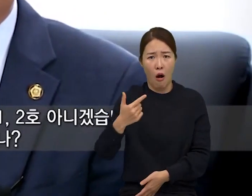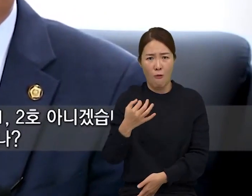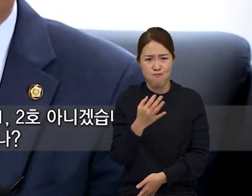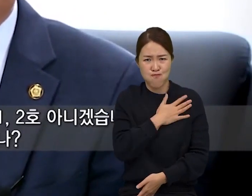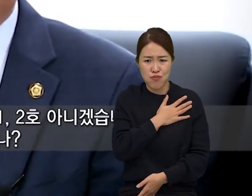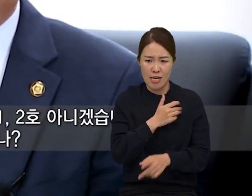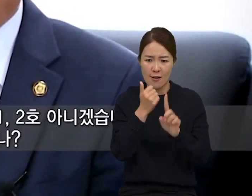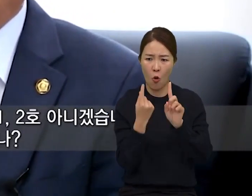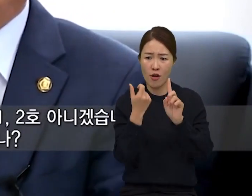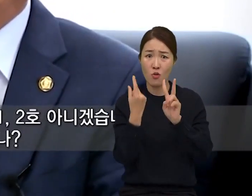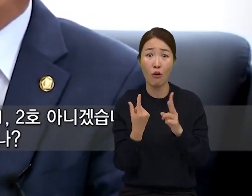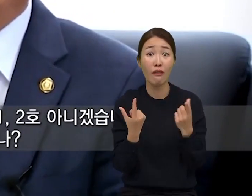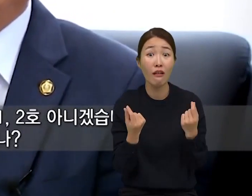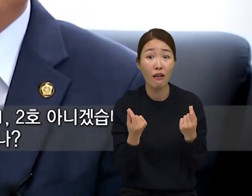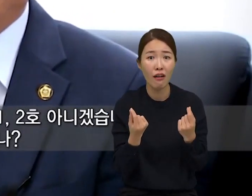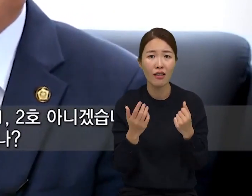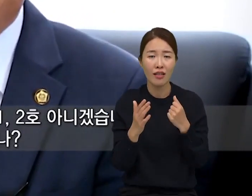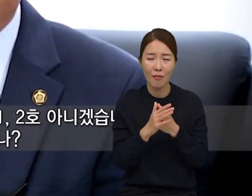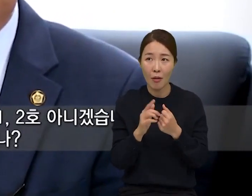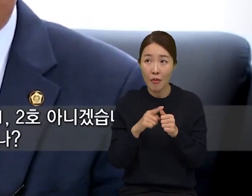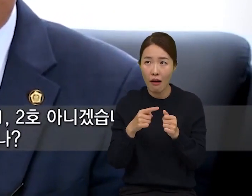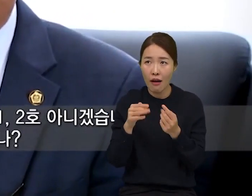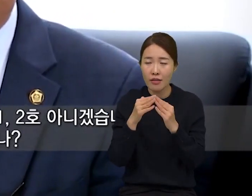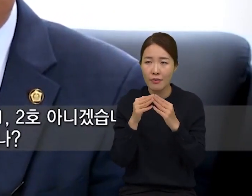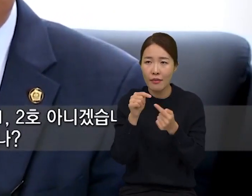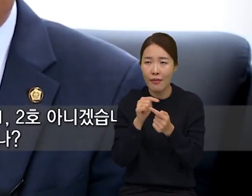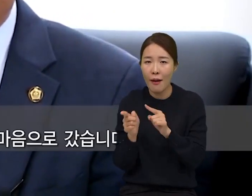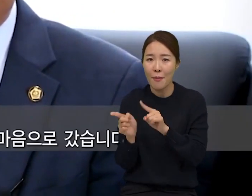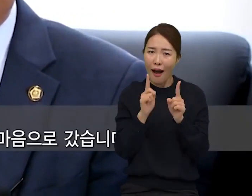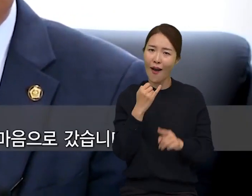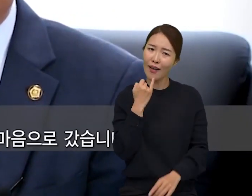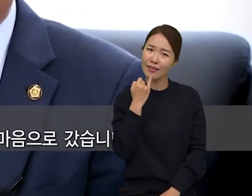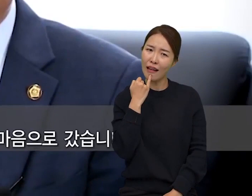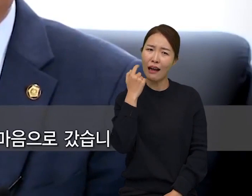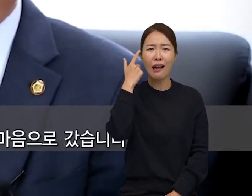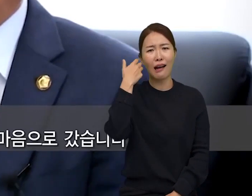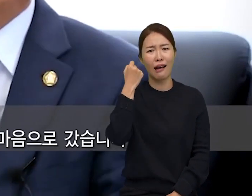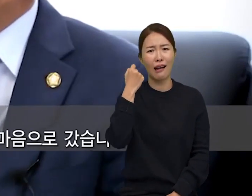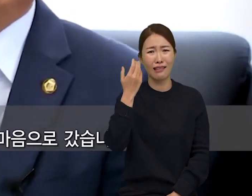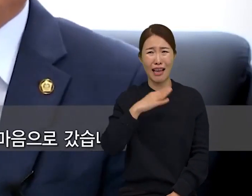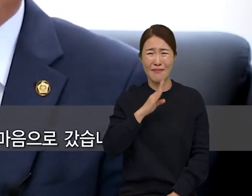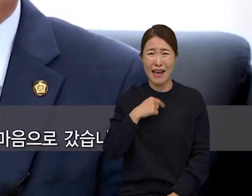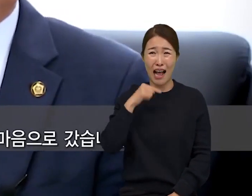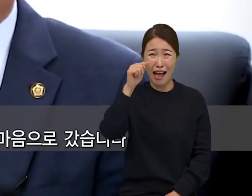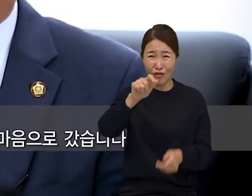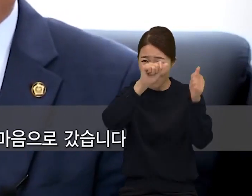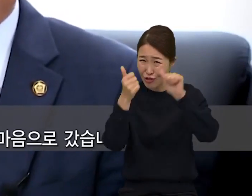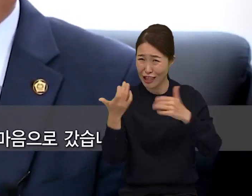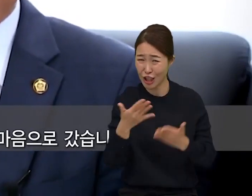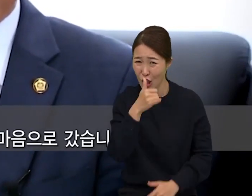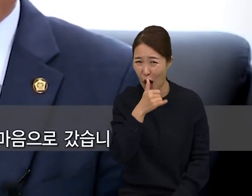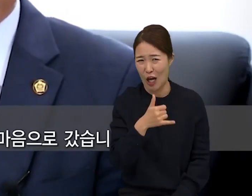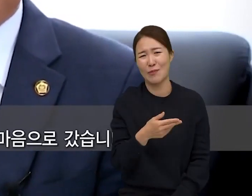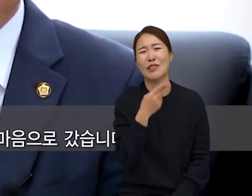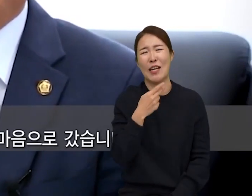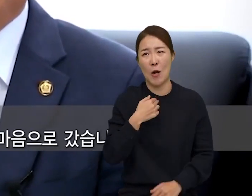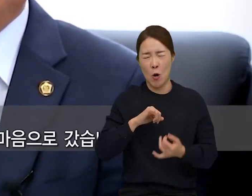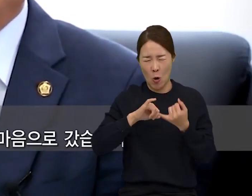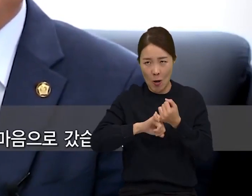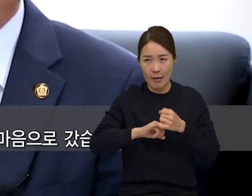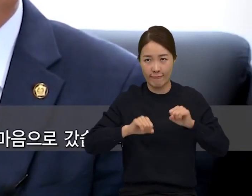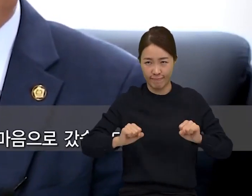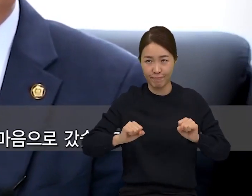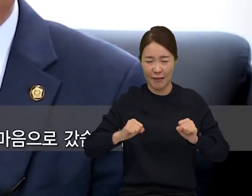일용 안 되겠습니까? 이러면 집에 살기가 좀 안 낫겠나? 설마 내가 거기서 뭐 죽겠나? 내 사러